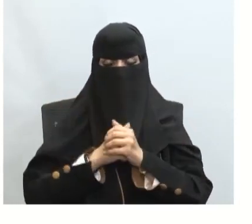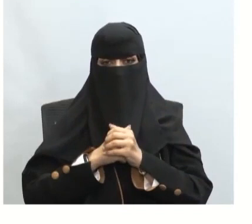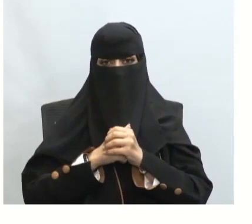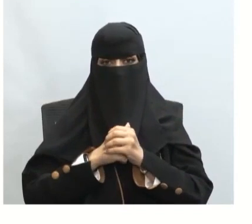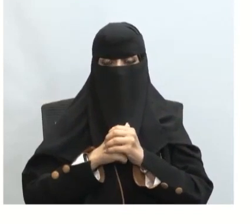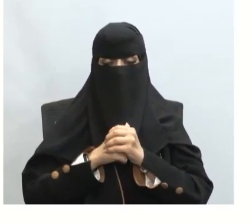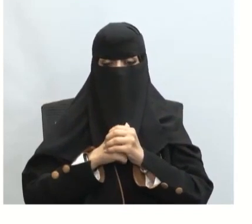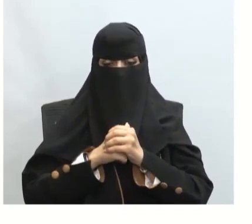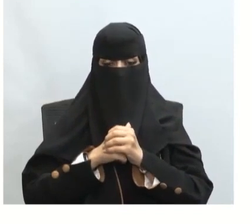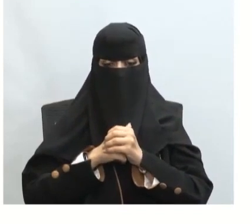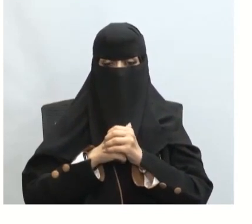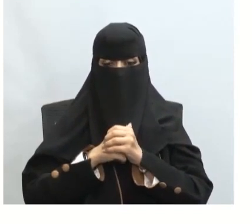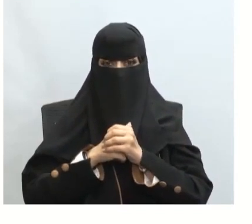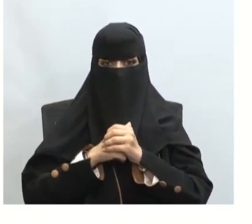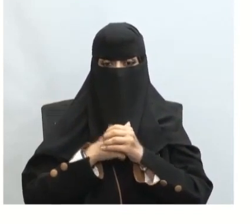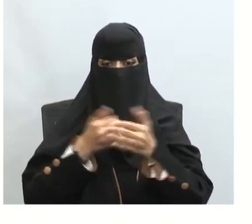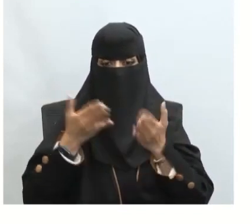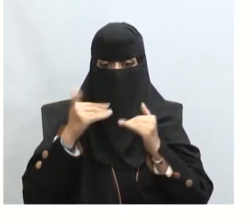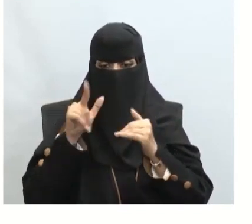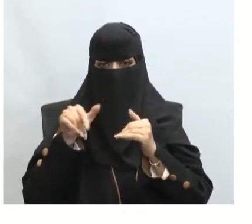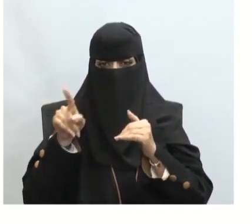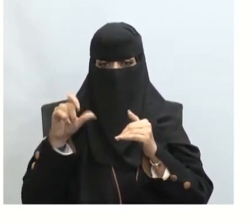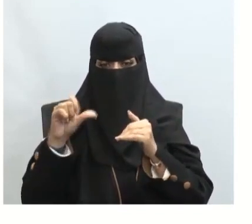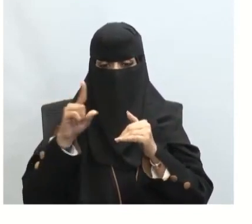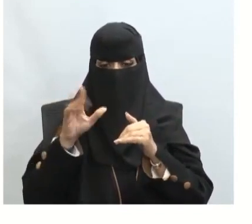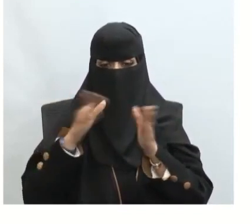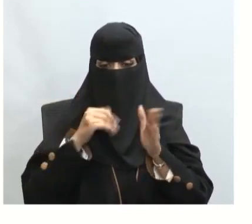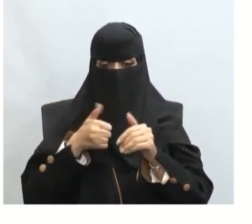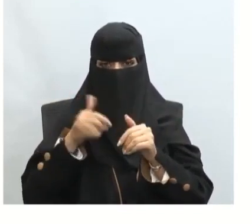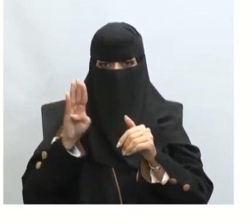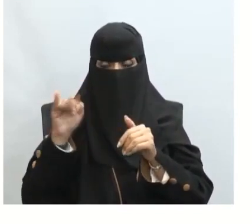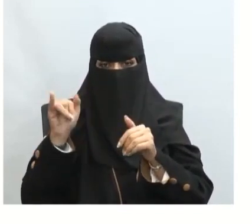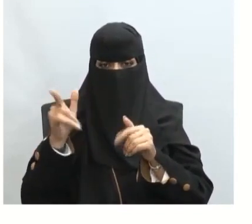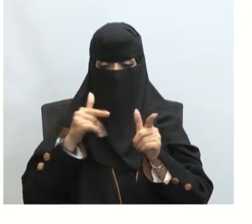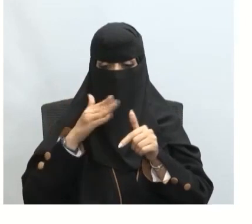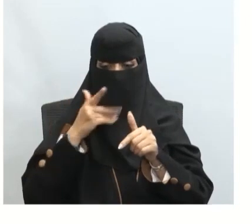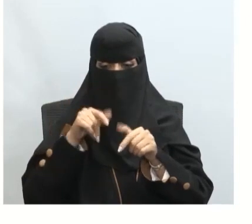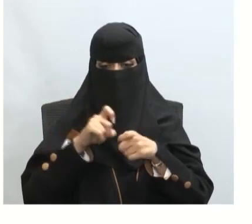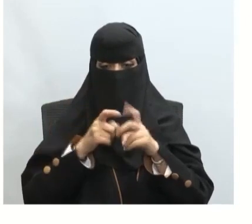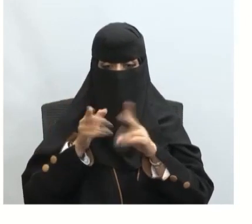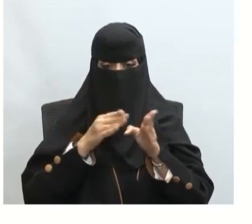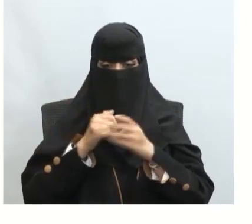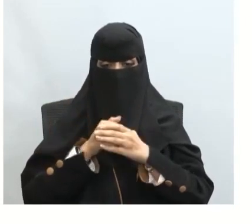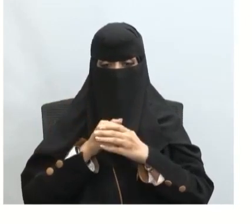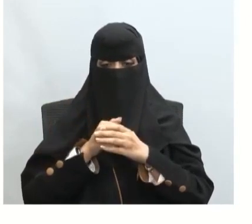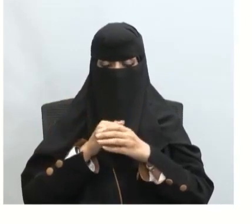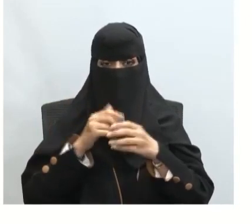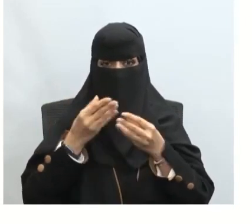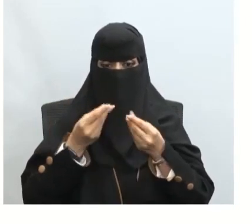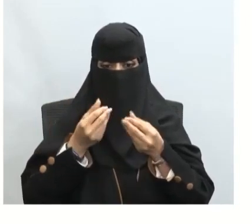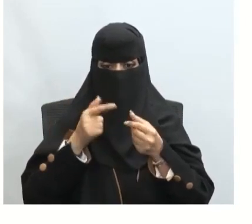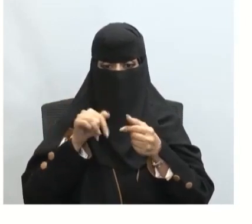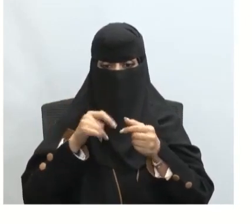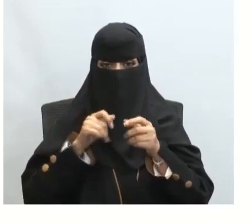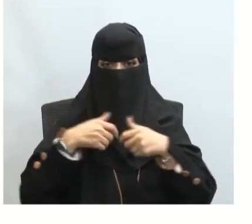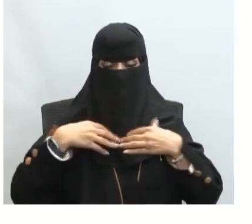حسب المركب لاحظ هنا المركب الثاني بولي اكريلونيتريل يستعمل